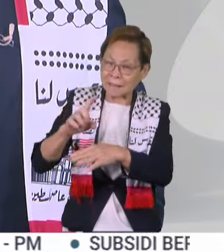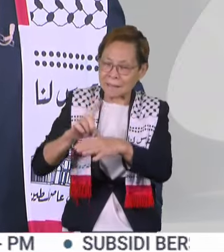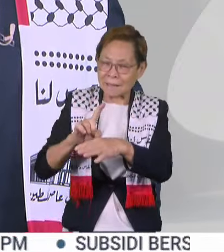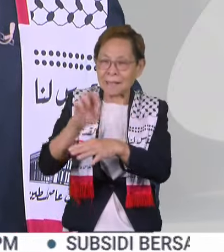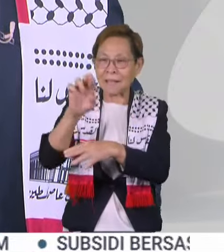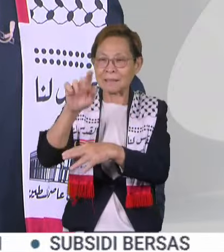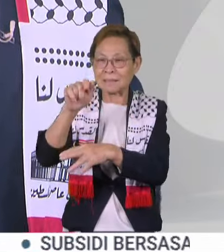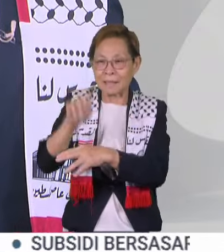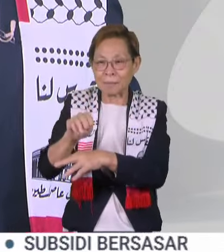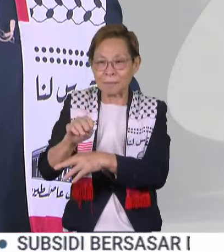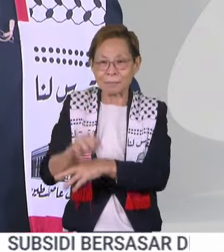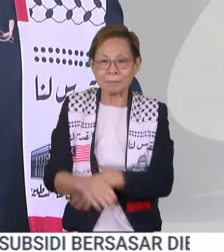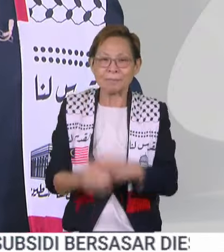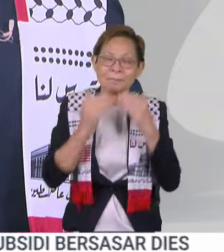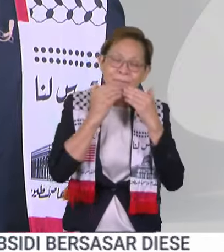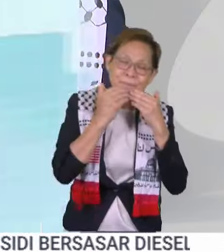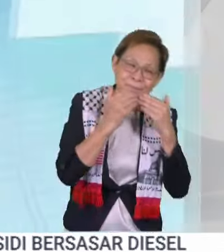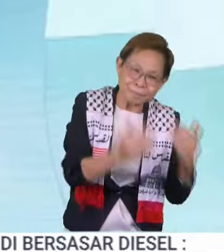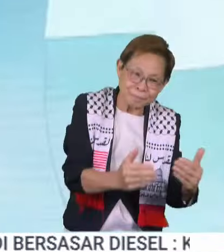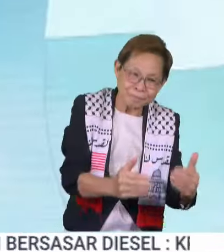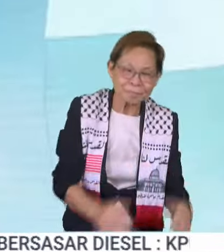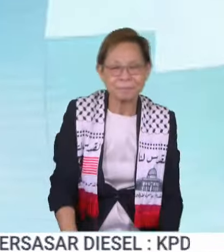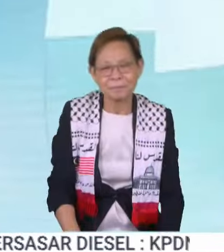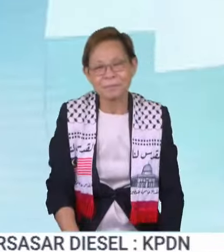Furi. Thank you, terima kasih.